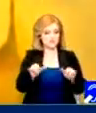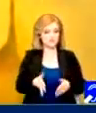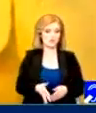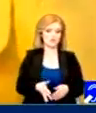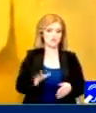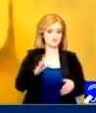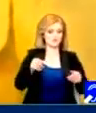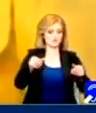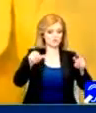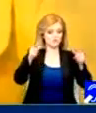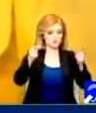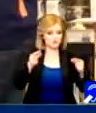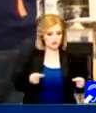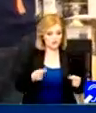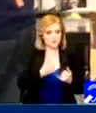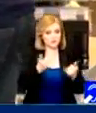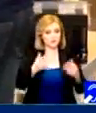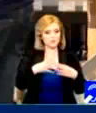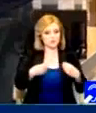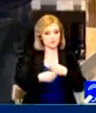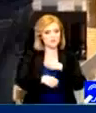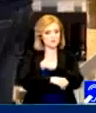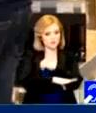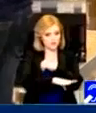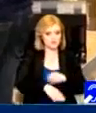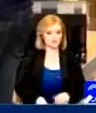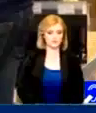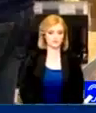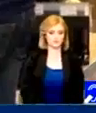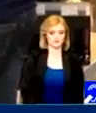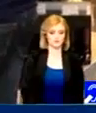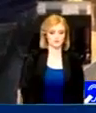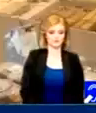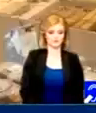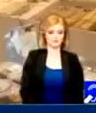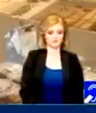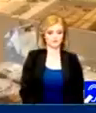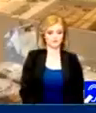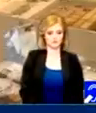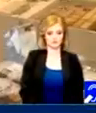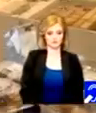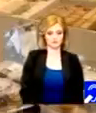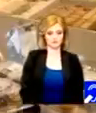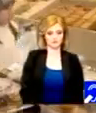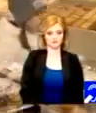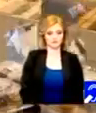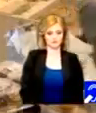și pachete pentru persoanele din familii social vulnerabile asistate de Diaconia și organizațiile partenere.